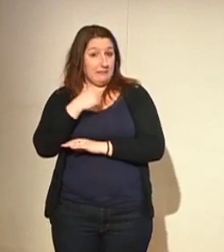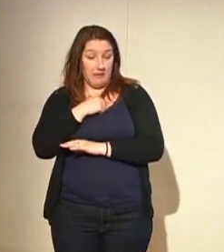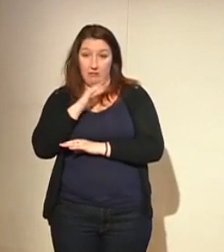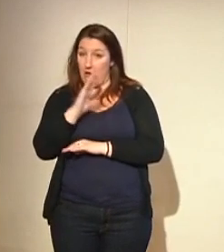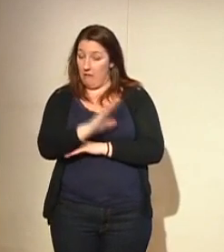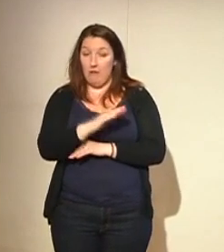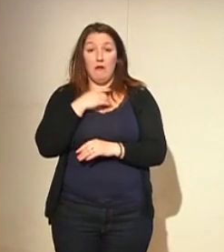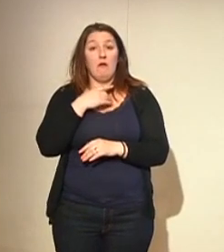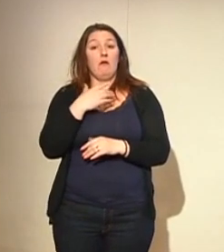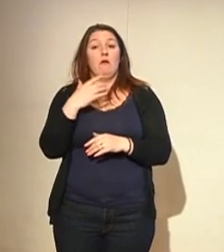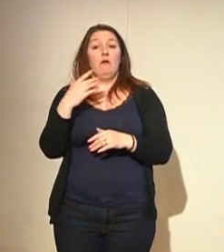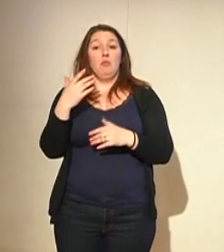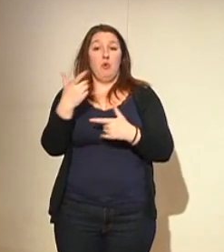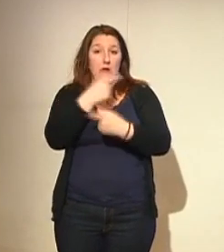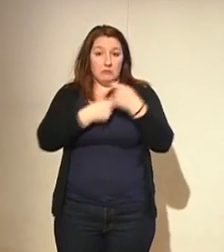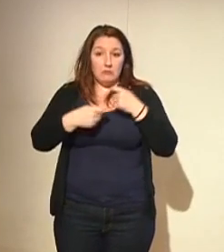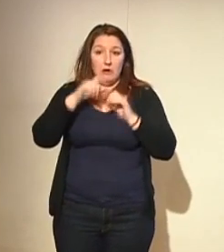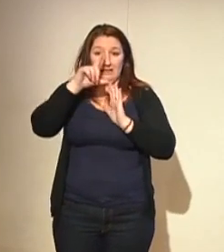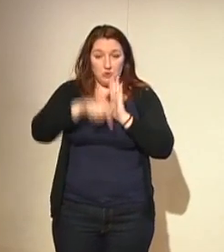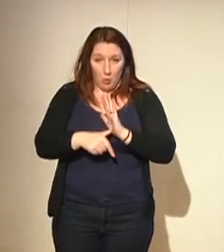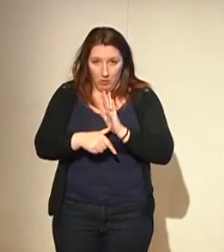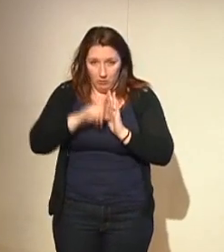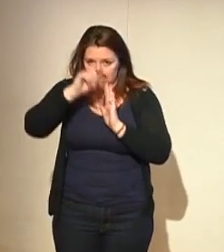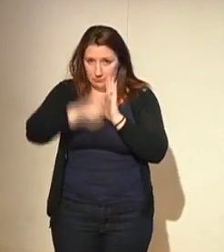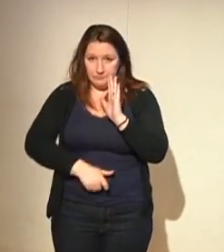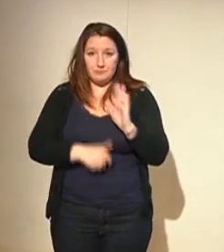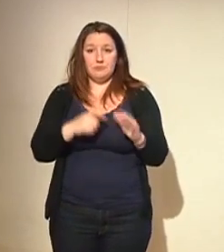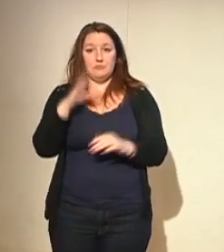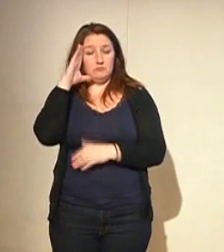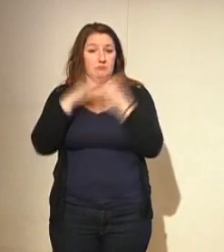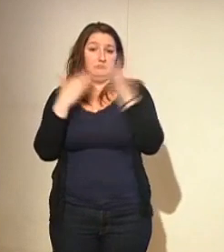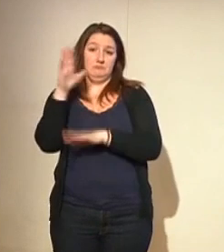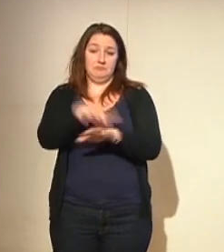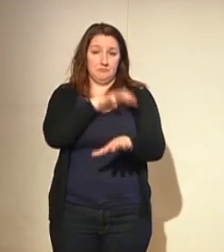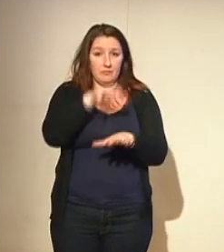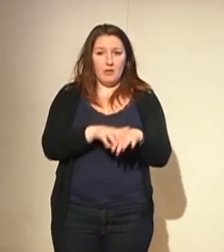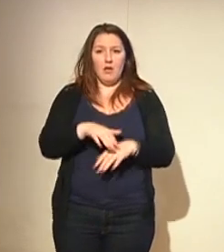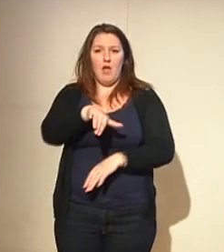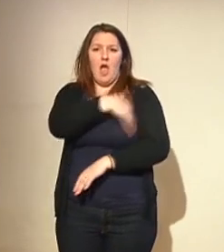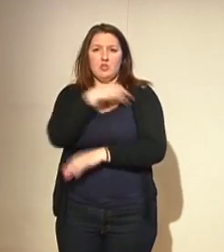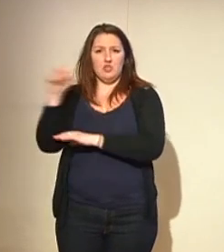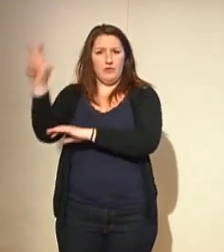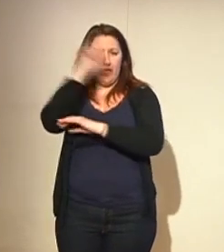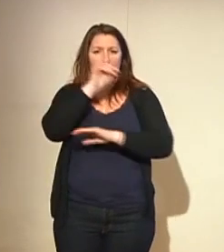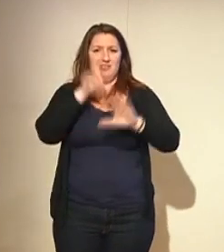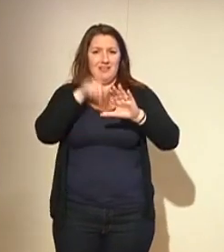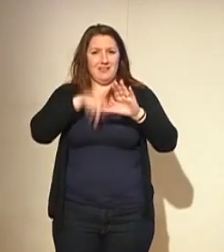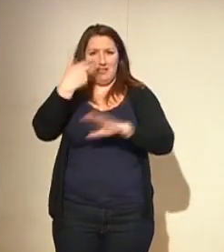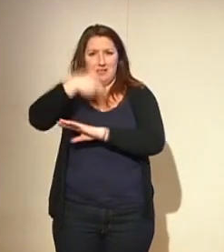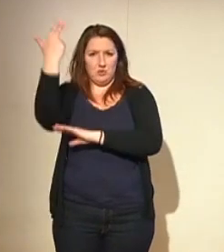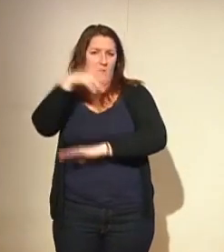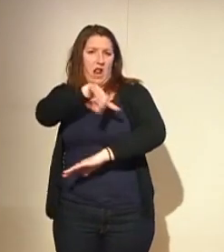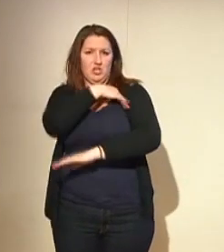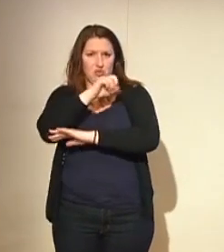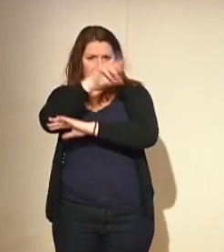il s'agira donc de la chambre d'industrie hôtelière de l'iser pour les agences de voyage le Syndicat national des agences de